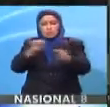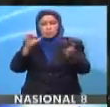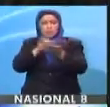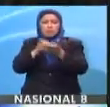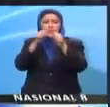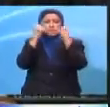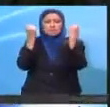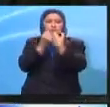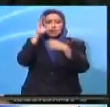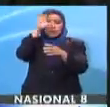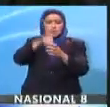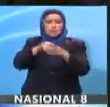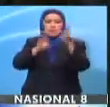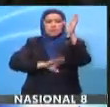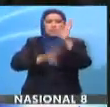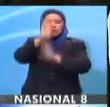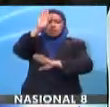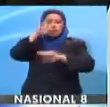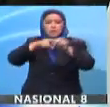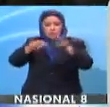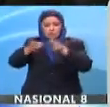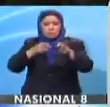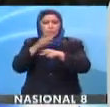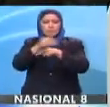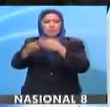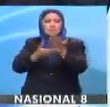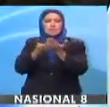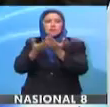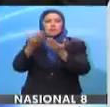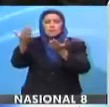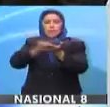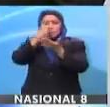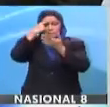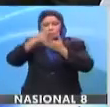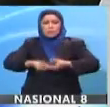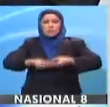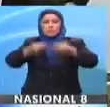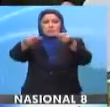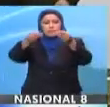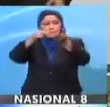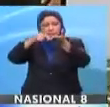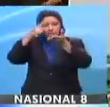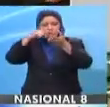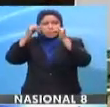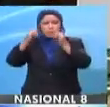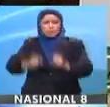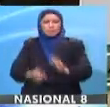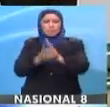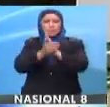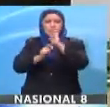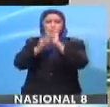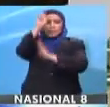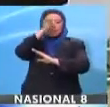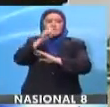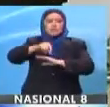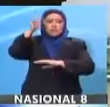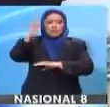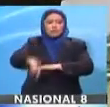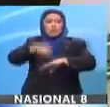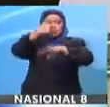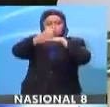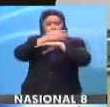inisiatif dan kemudahan baru yang bakal memberikan kesan kepada individu berkemahiran tinggi pada masa sama mereka perlu mewujudkan dan